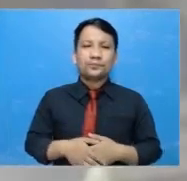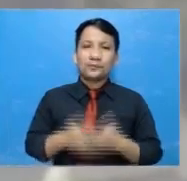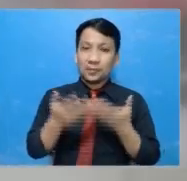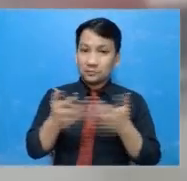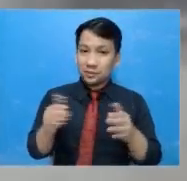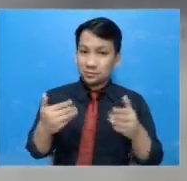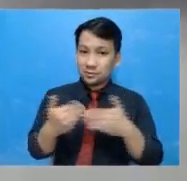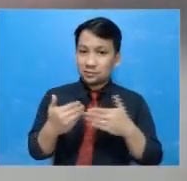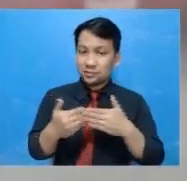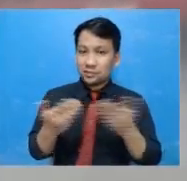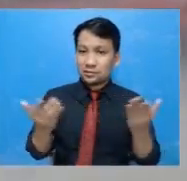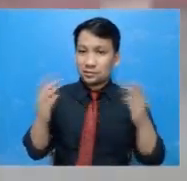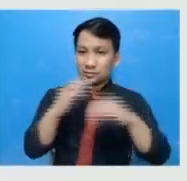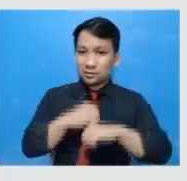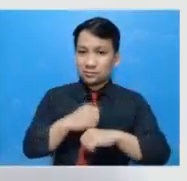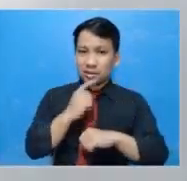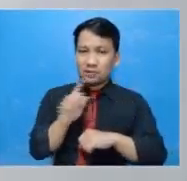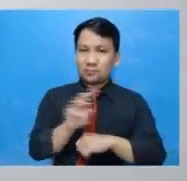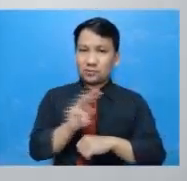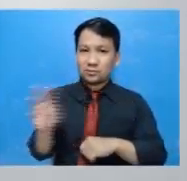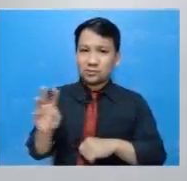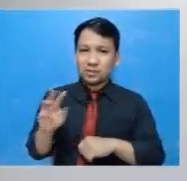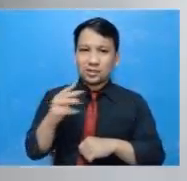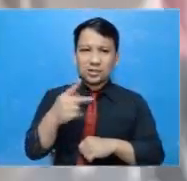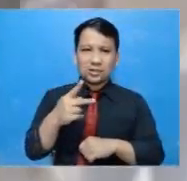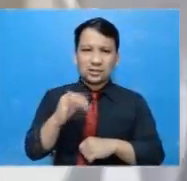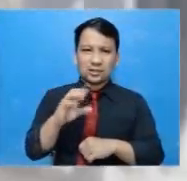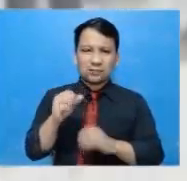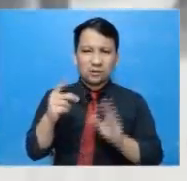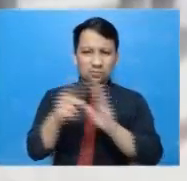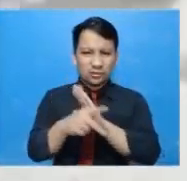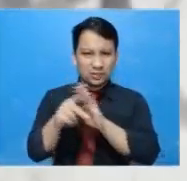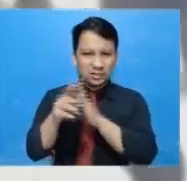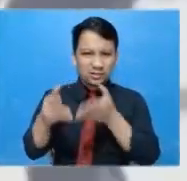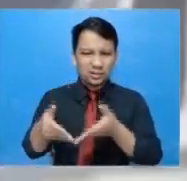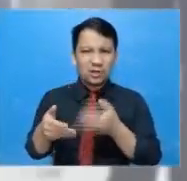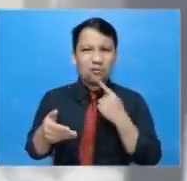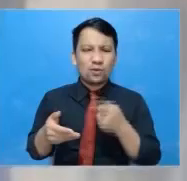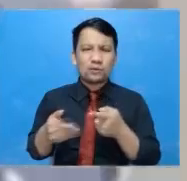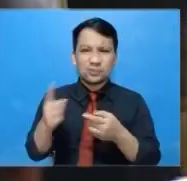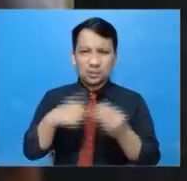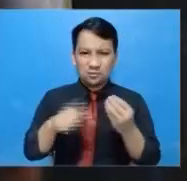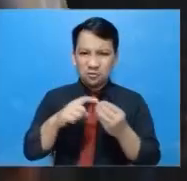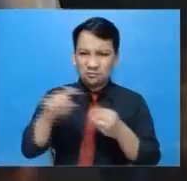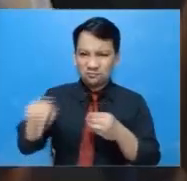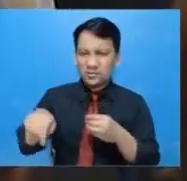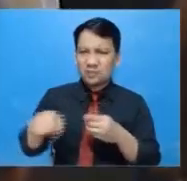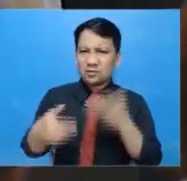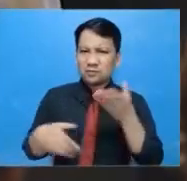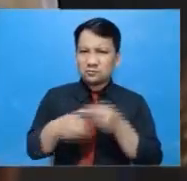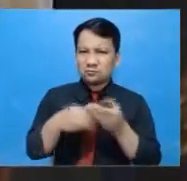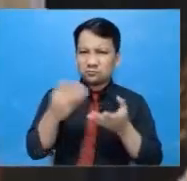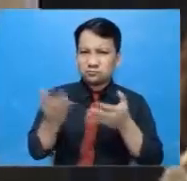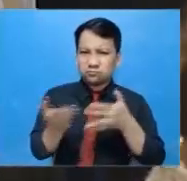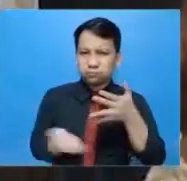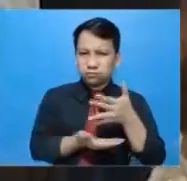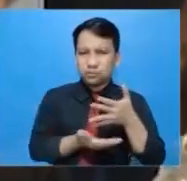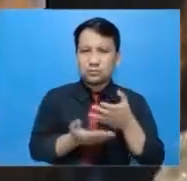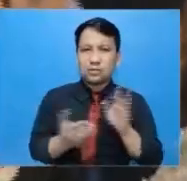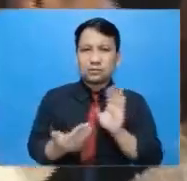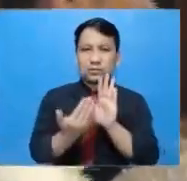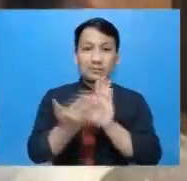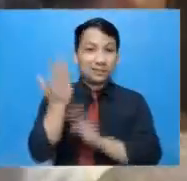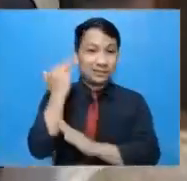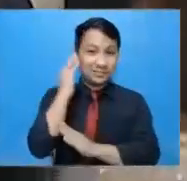kanyang termino, humabol pa ang Kidapawan Massacre. Dahil sa mga kontrobersyang yan, Patong-patong na kaso ang hinarap ng dating